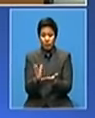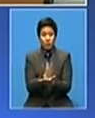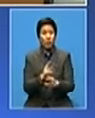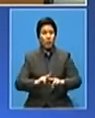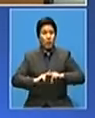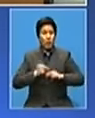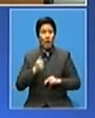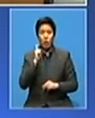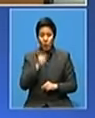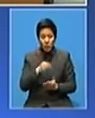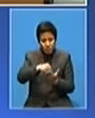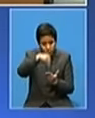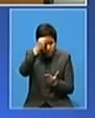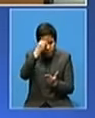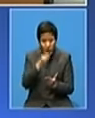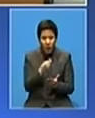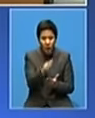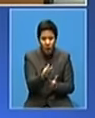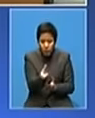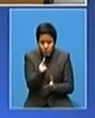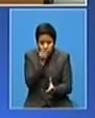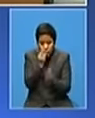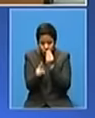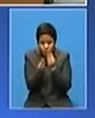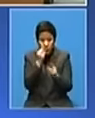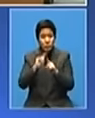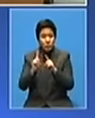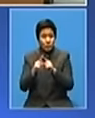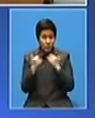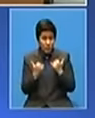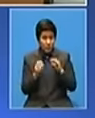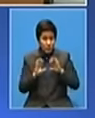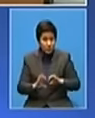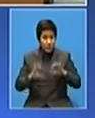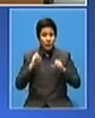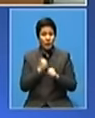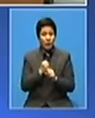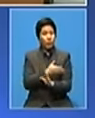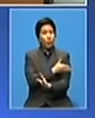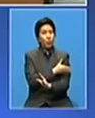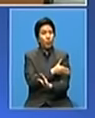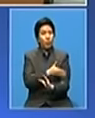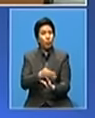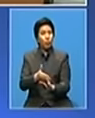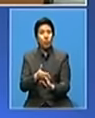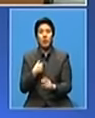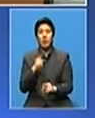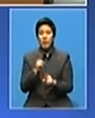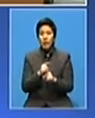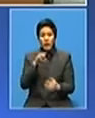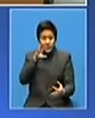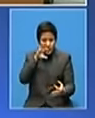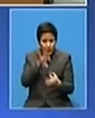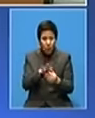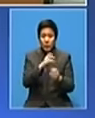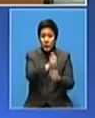ความรู้ให้การศึกษาแก่ประชาชนในชุมชนต่างๆปัจจุบันรัฐบาลได้ดำเนินการอย่างต่อเนื่องนะครับในการที่จะถ่ายทอดความรู้ด้านการเกษต